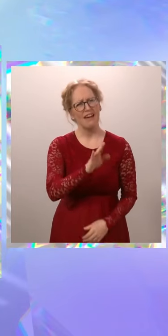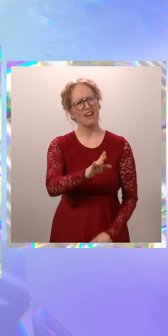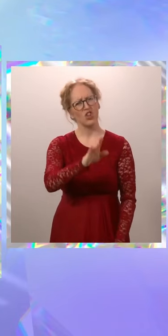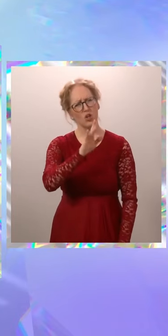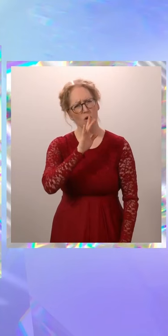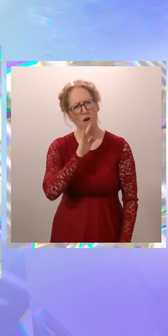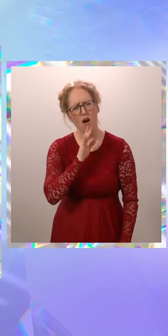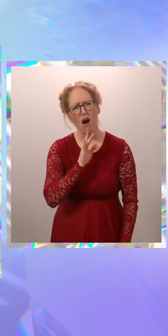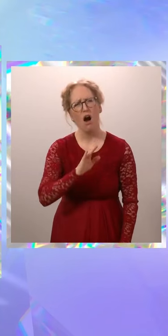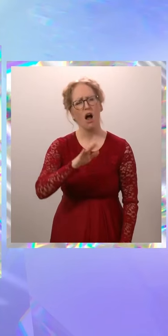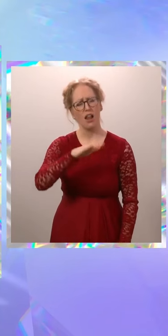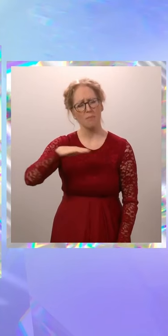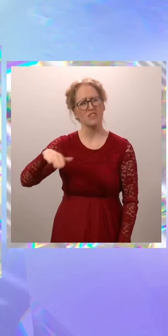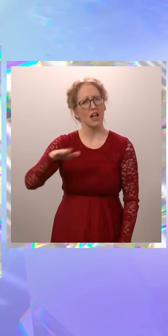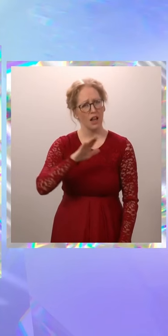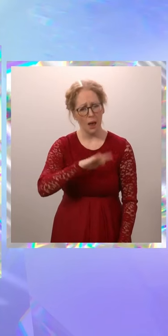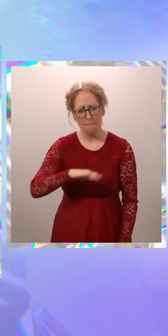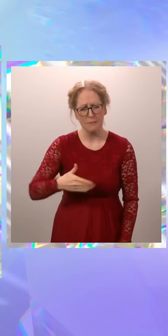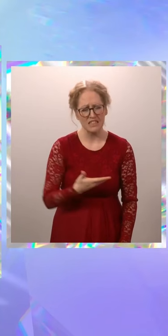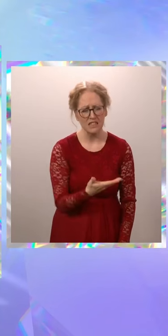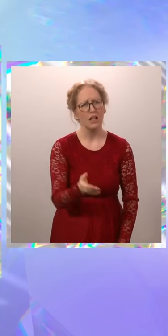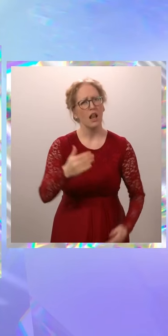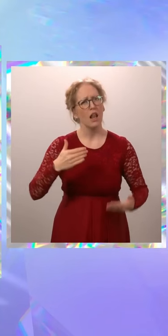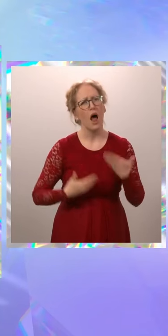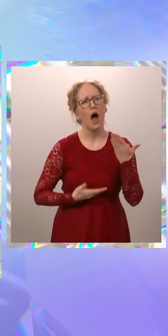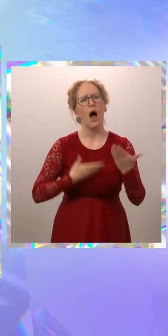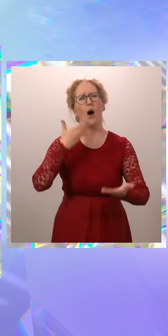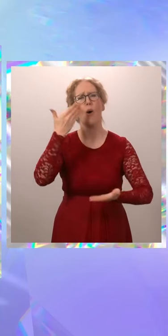Kertokaa lasten lapsille